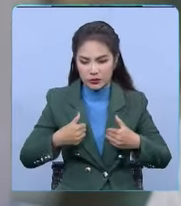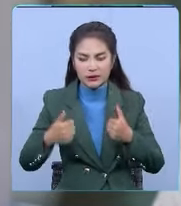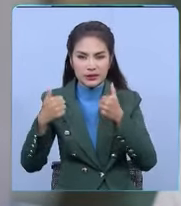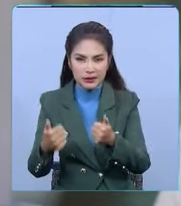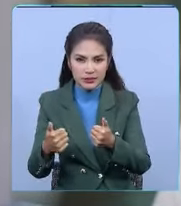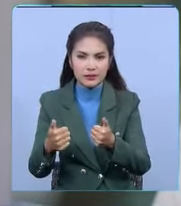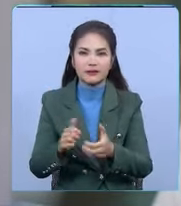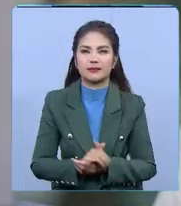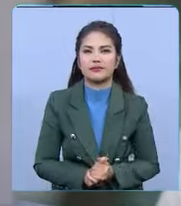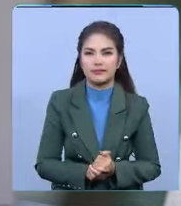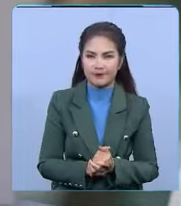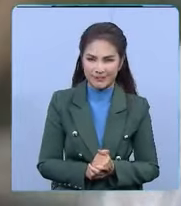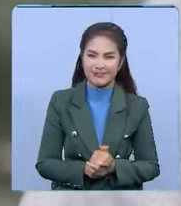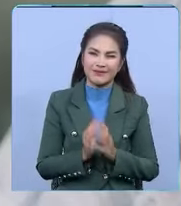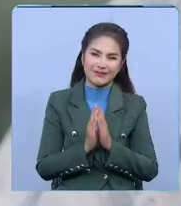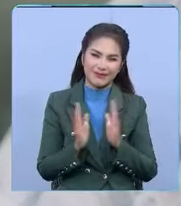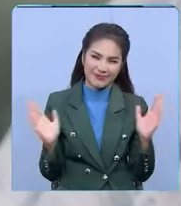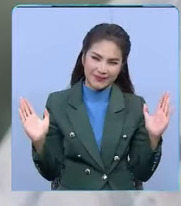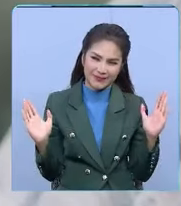อยู่ดีกินดีครับขอบคุณครับ